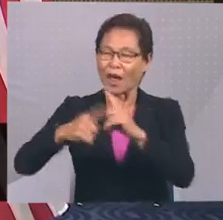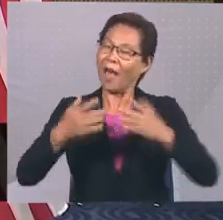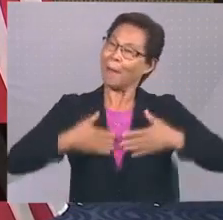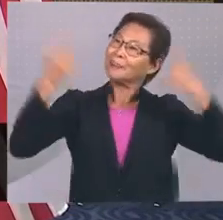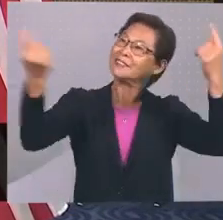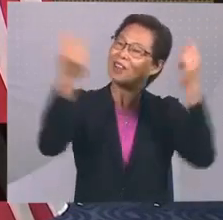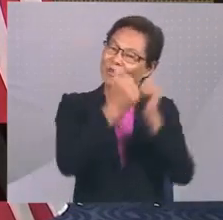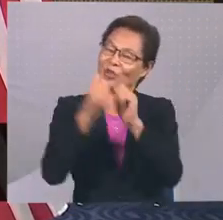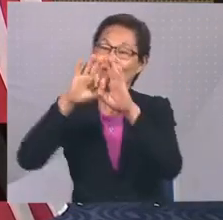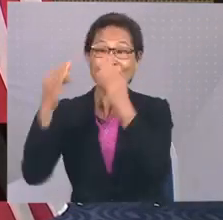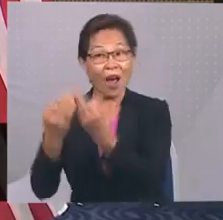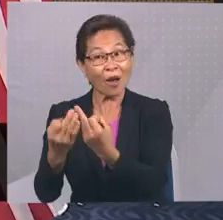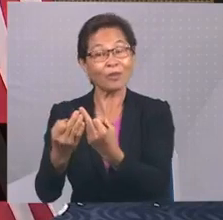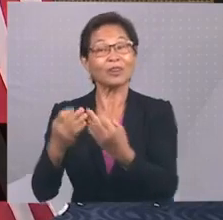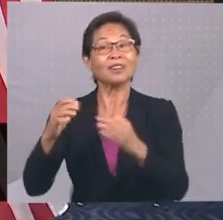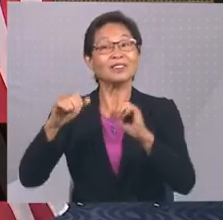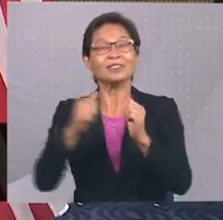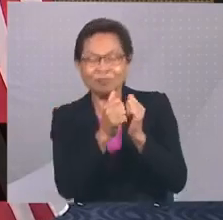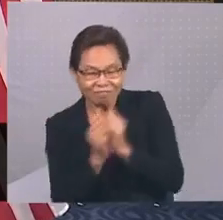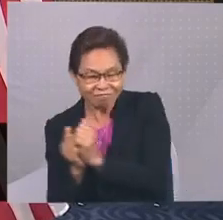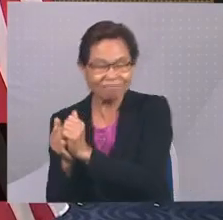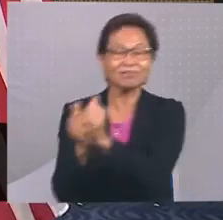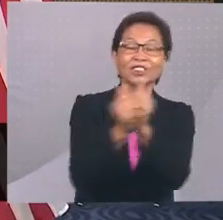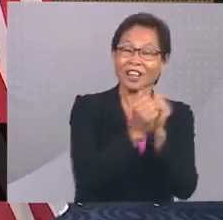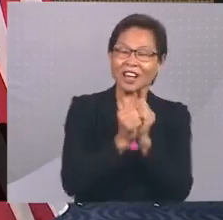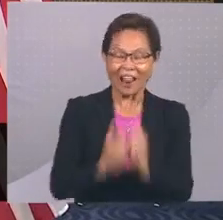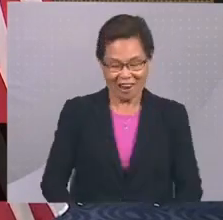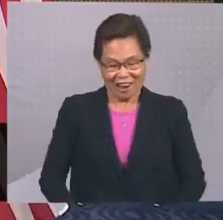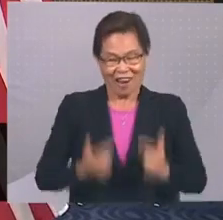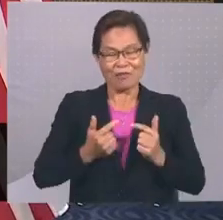family. May we all come together and continue to live